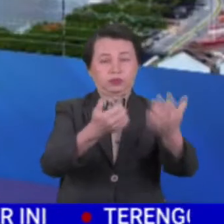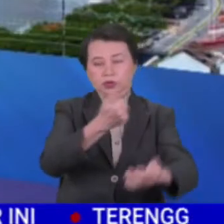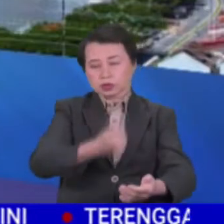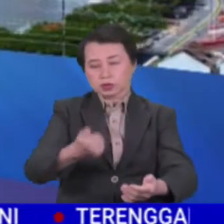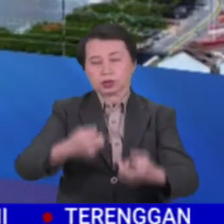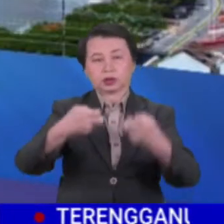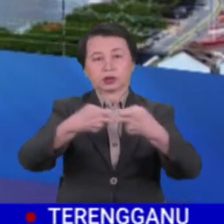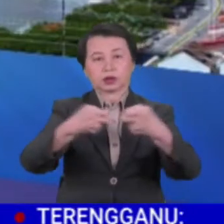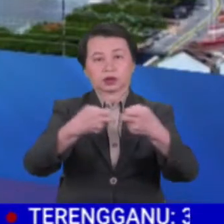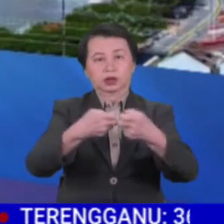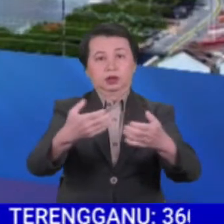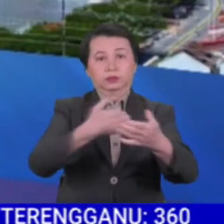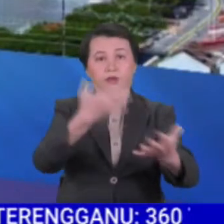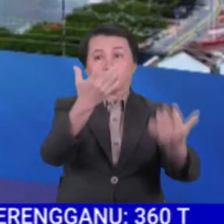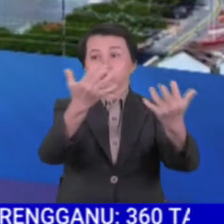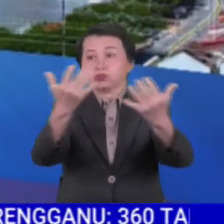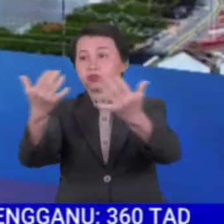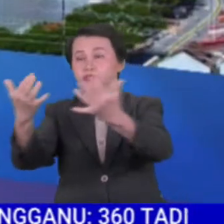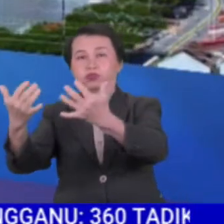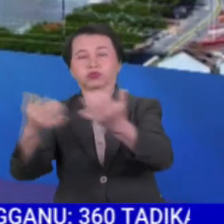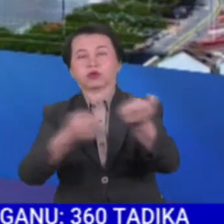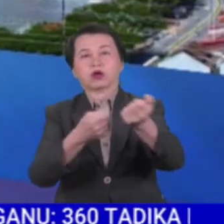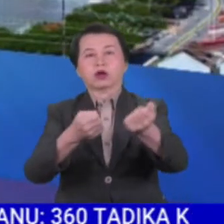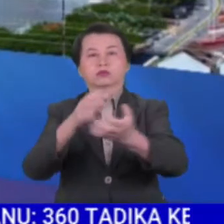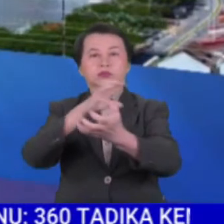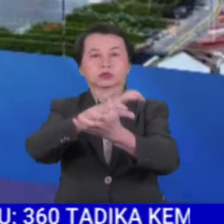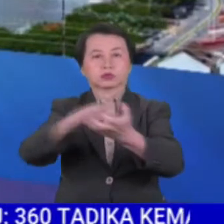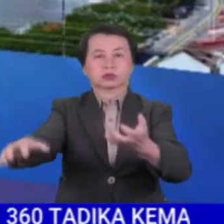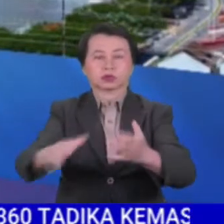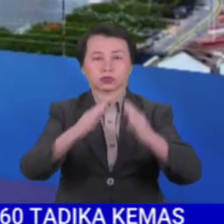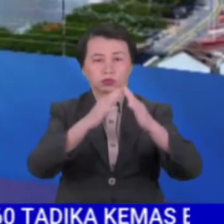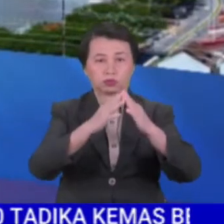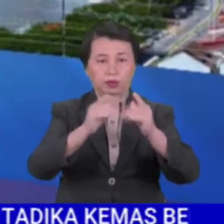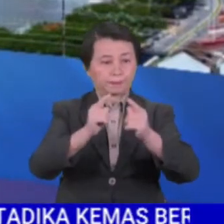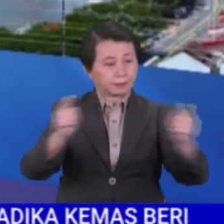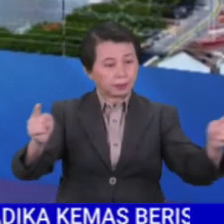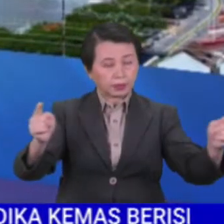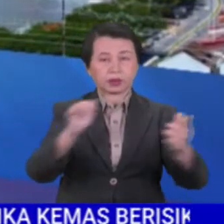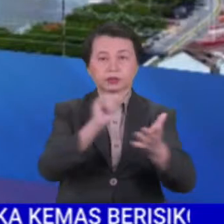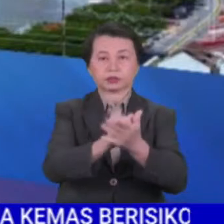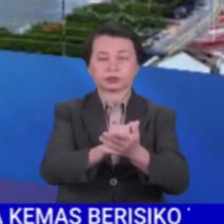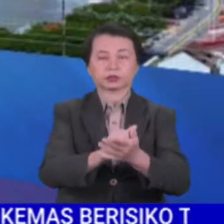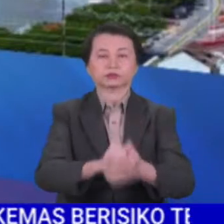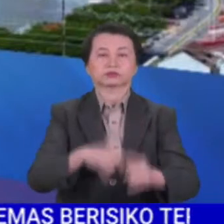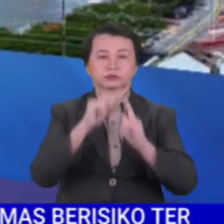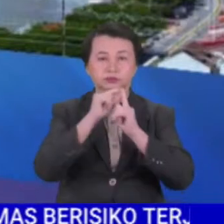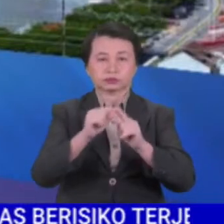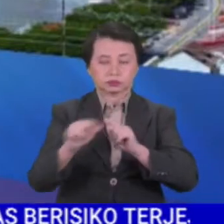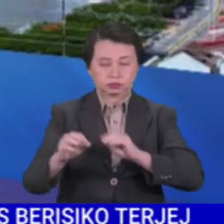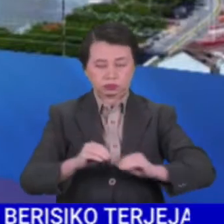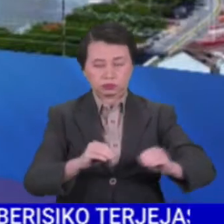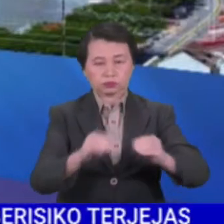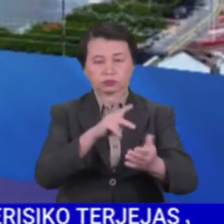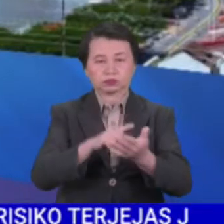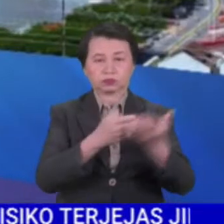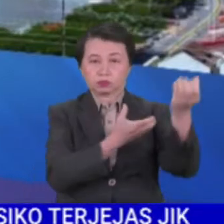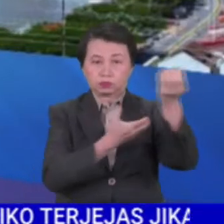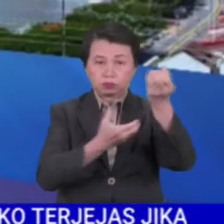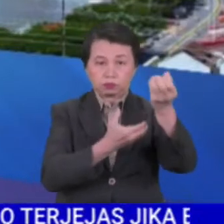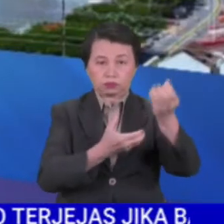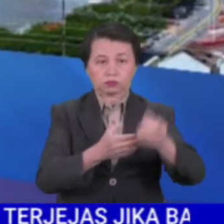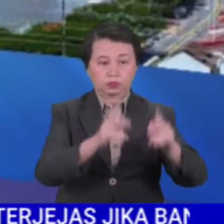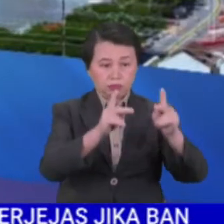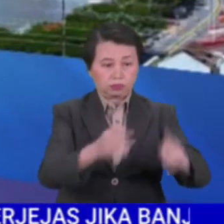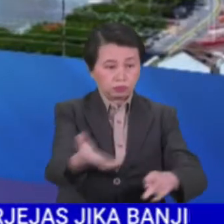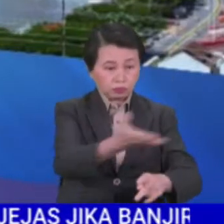peralatan elektrik sebelum api merebak memusnahkan rumah panjang itu. Menurut kenyataan Pusat Gerakan Operasi Bomba Sarawak, penghuni